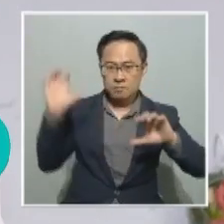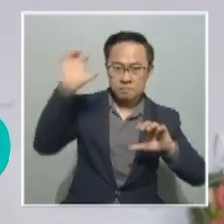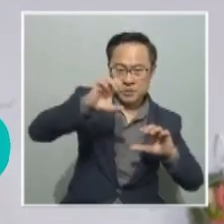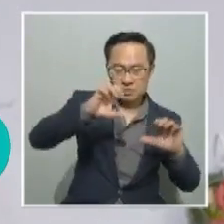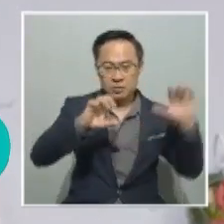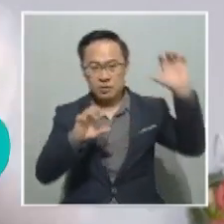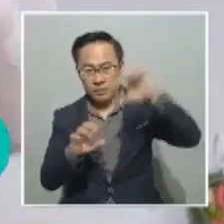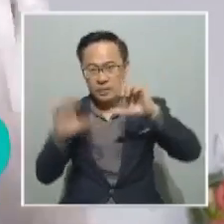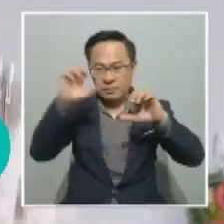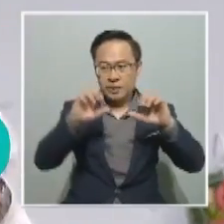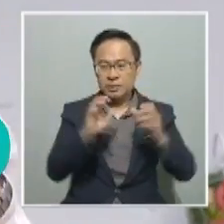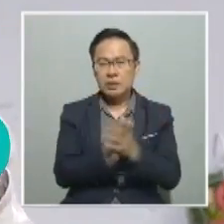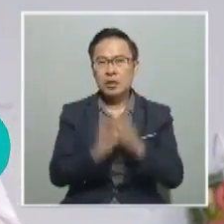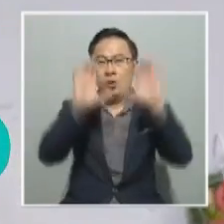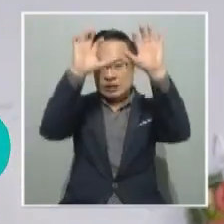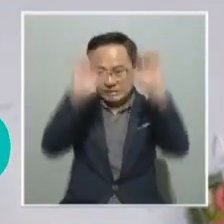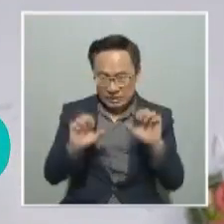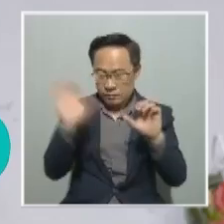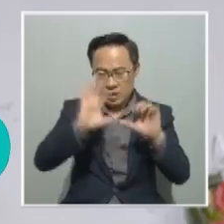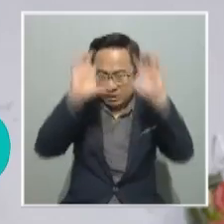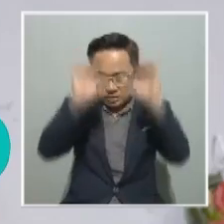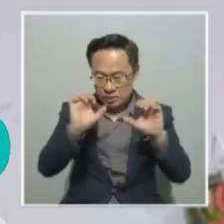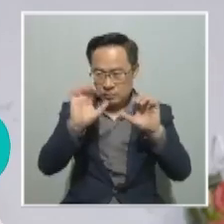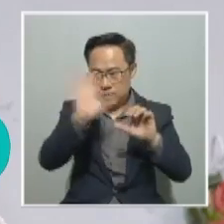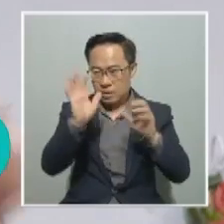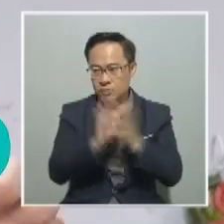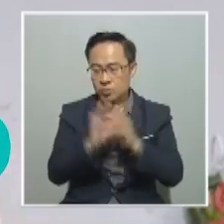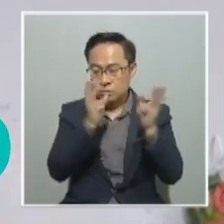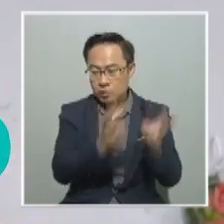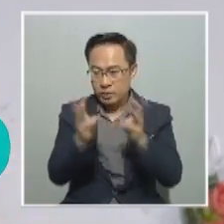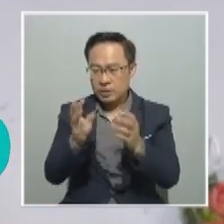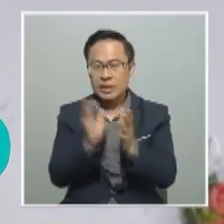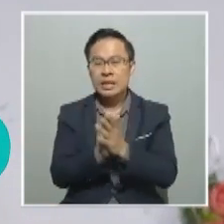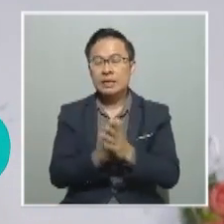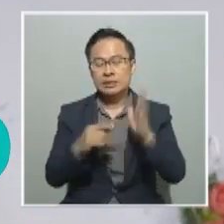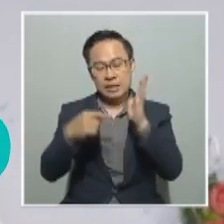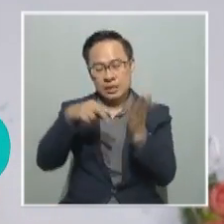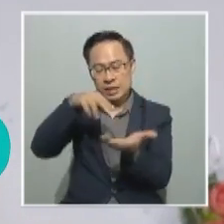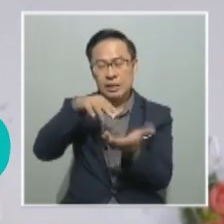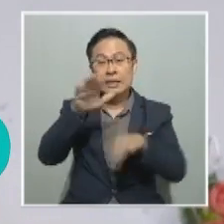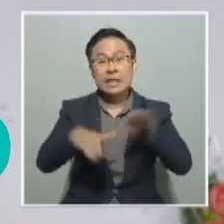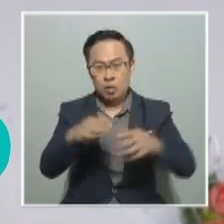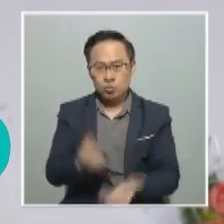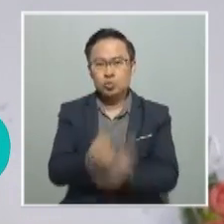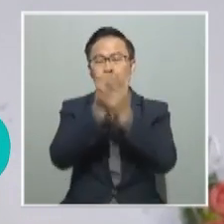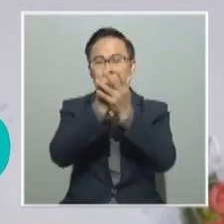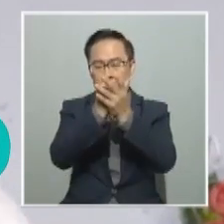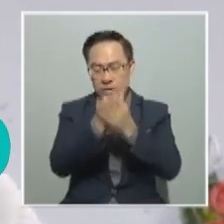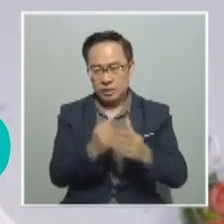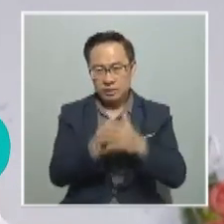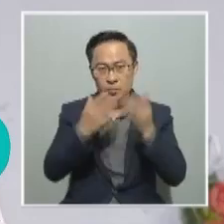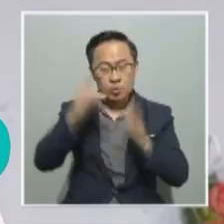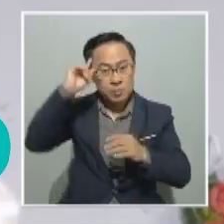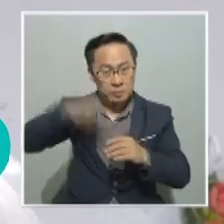นส่วนใหญ่พอเราไปปีนหน้าผาเราจะดึงหน้าผาผมเนี่ยปีนหน้าผาเกือบทุกวันนะเราต้องใช้เท้าเป็นตัวหลักแต่ว่าคนที่ไม่ได้ปีนบ่อยๆ